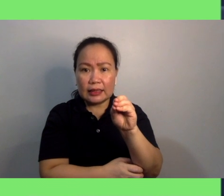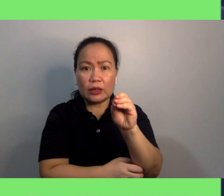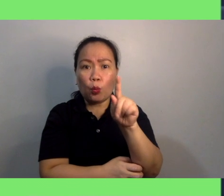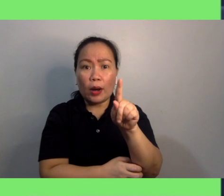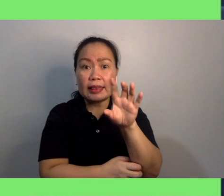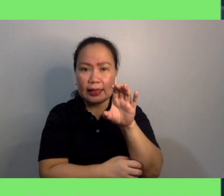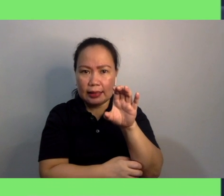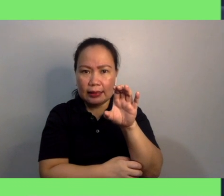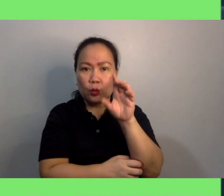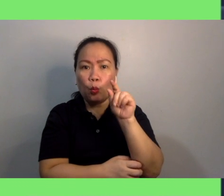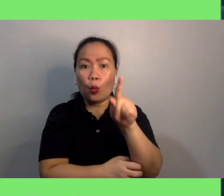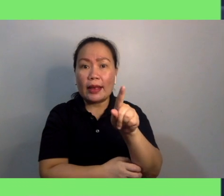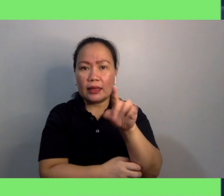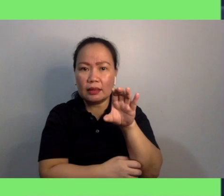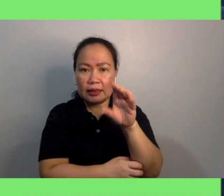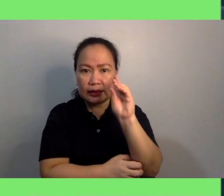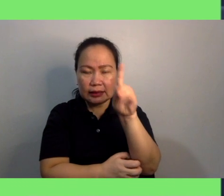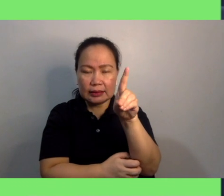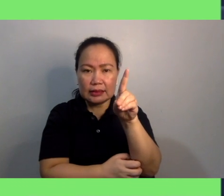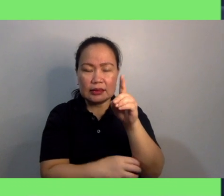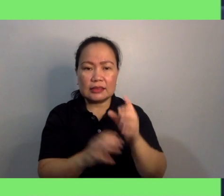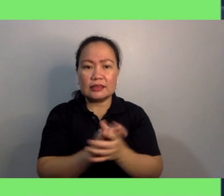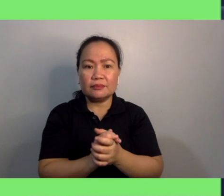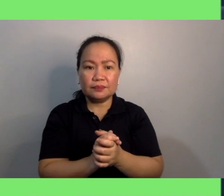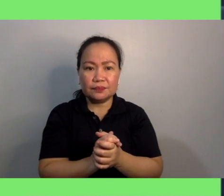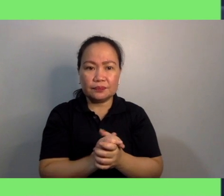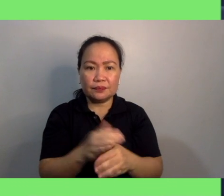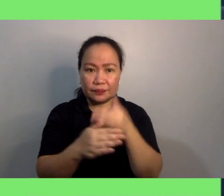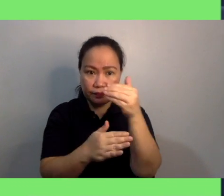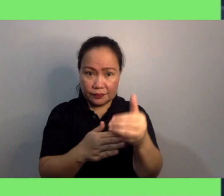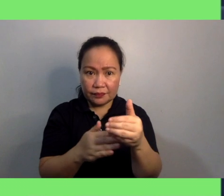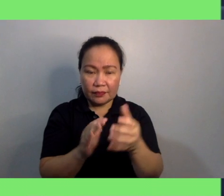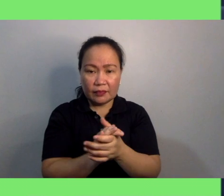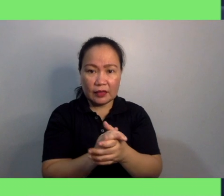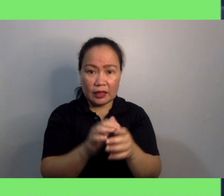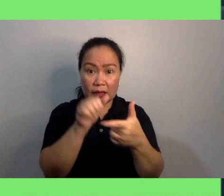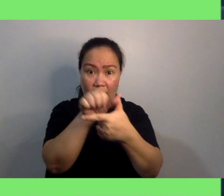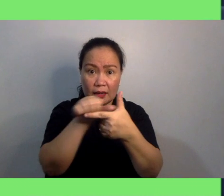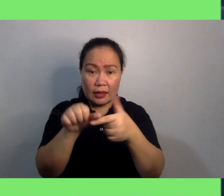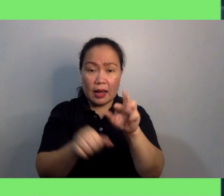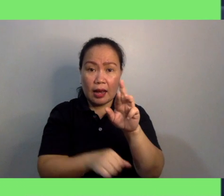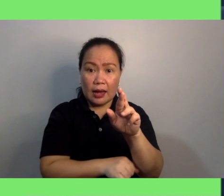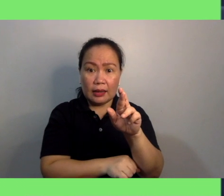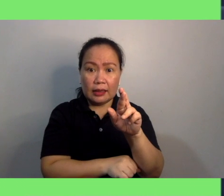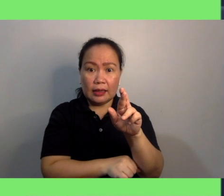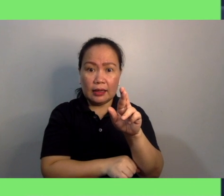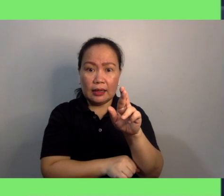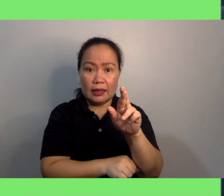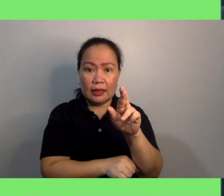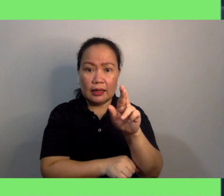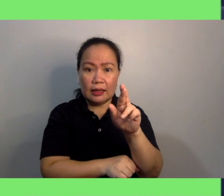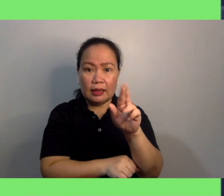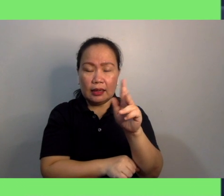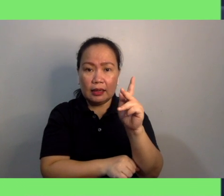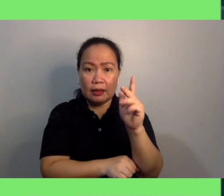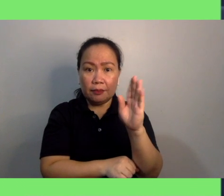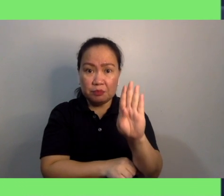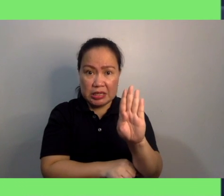90, 100. So, this is 100 degrees. Next, angle RBK. So, ito po si